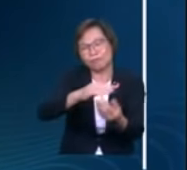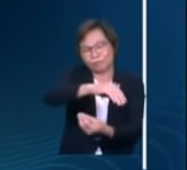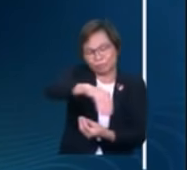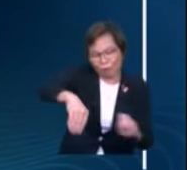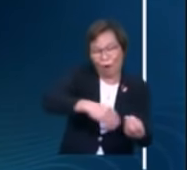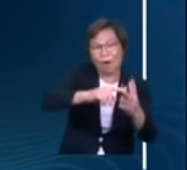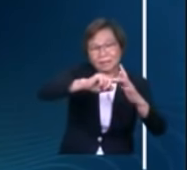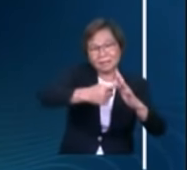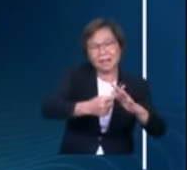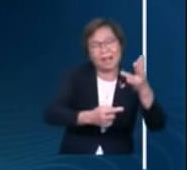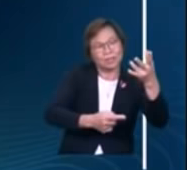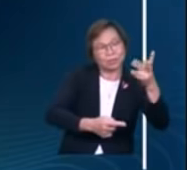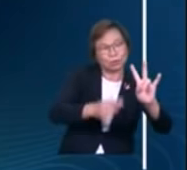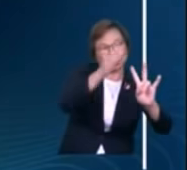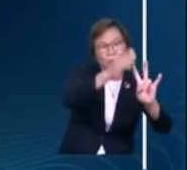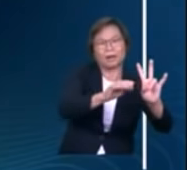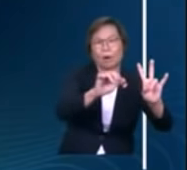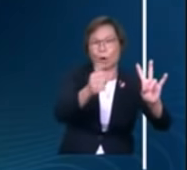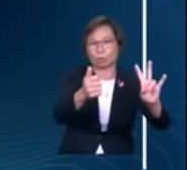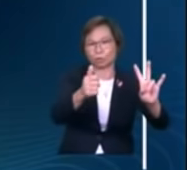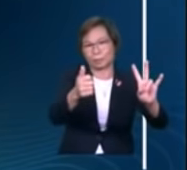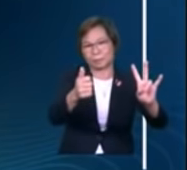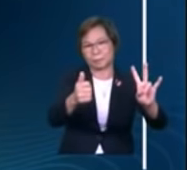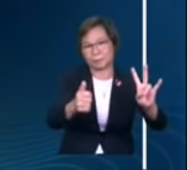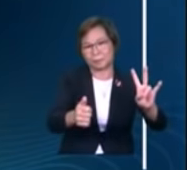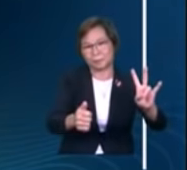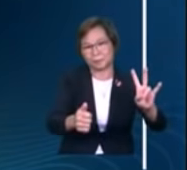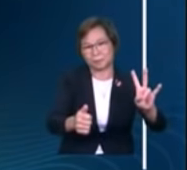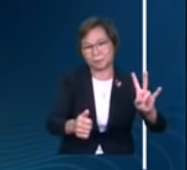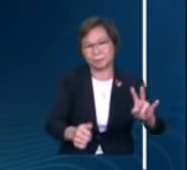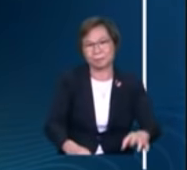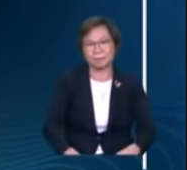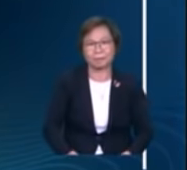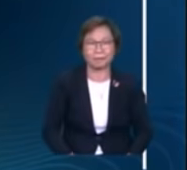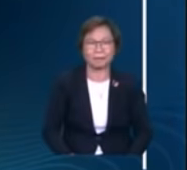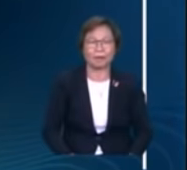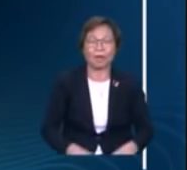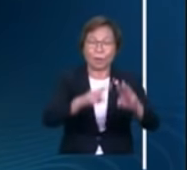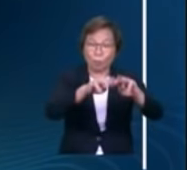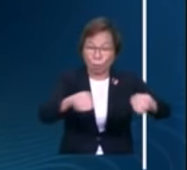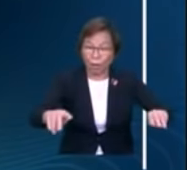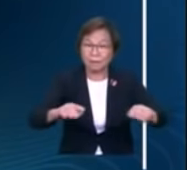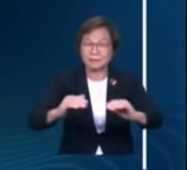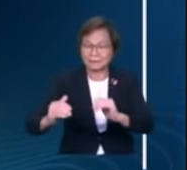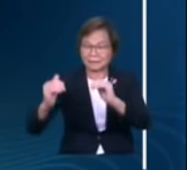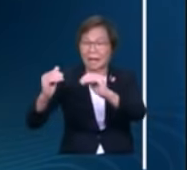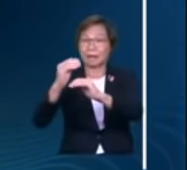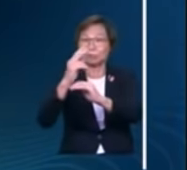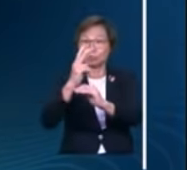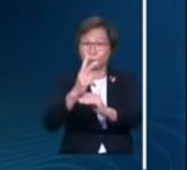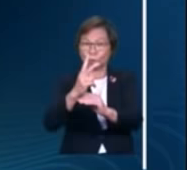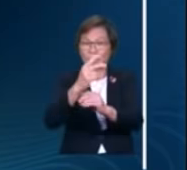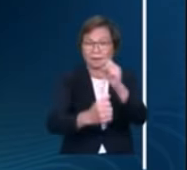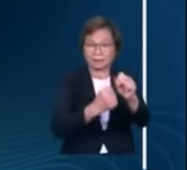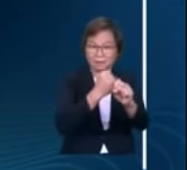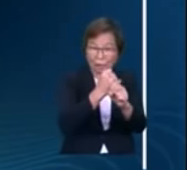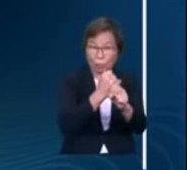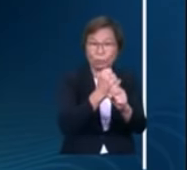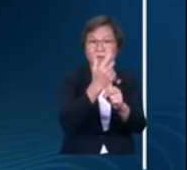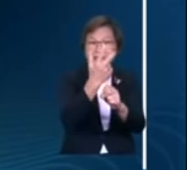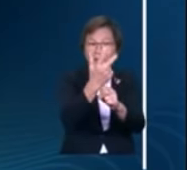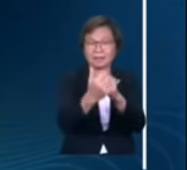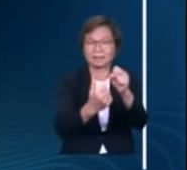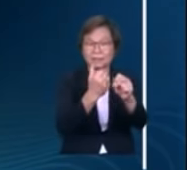formula daripada 17 okt taimu read tahap dua yaitu murid tahu 3